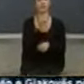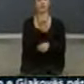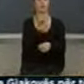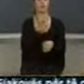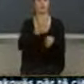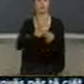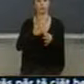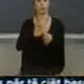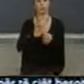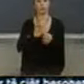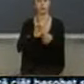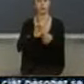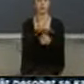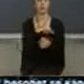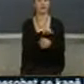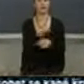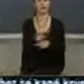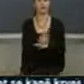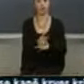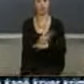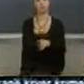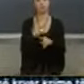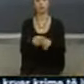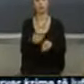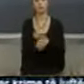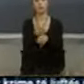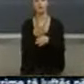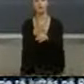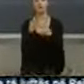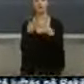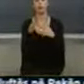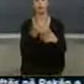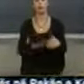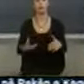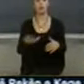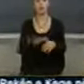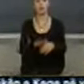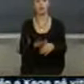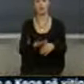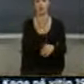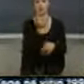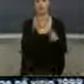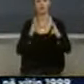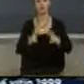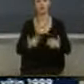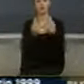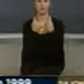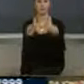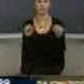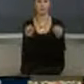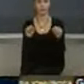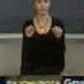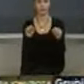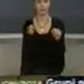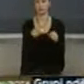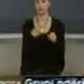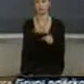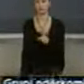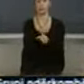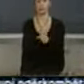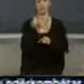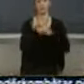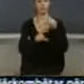siguris e Kosovës, por do të kontribohet edhe në stabilitetin dhe sigurin rejonale dhe ndry, komtarë në përgjësi. Ky procesi